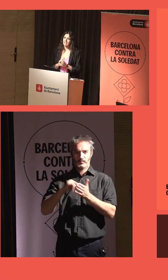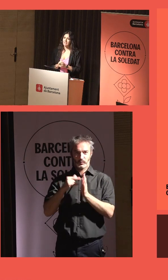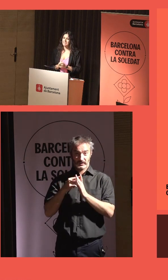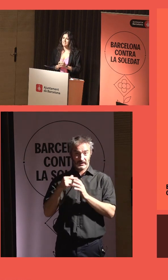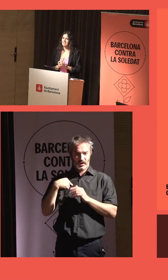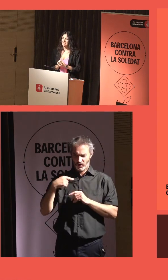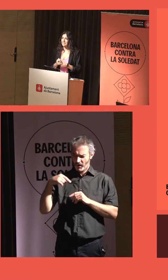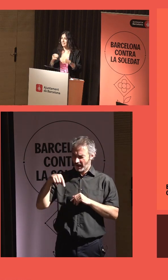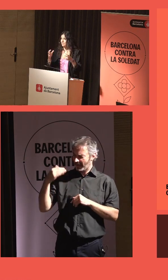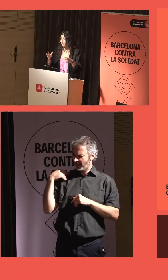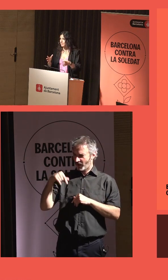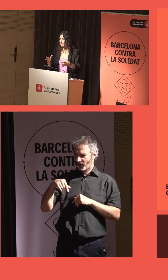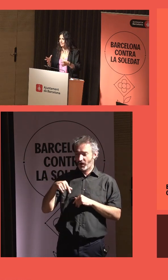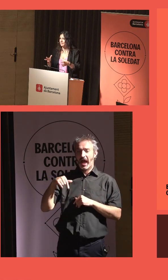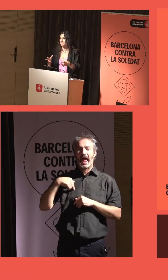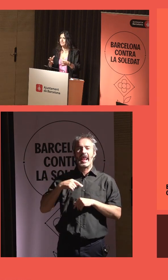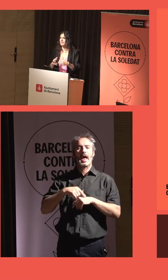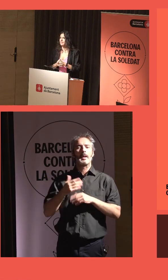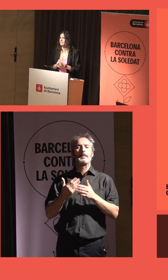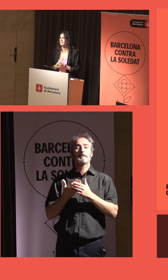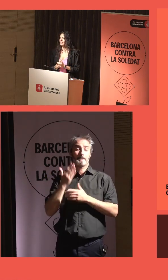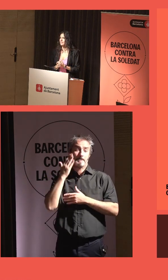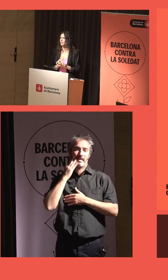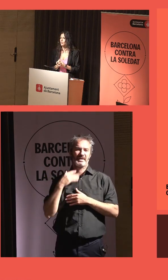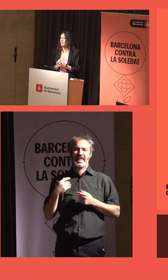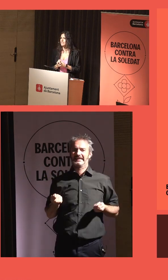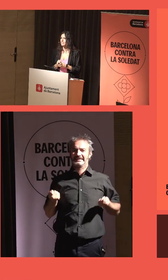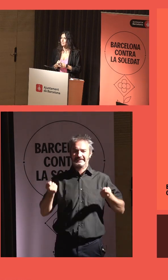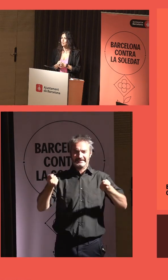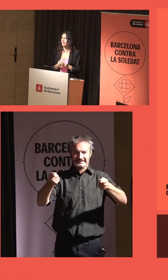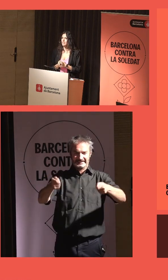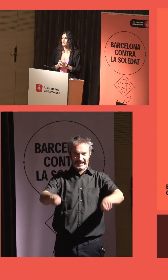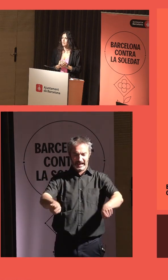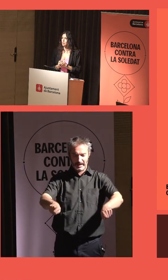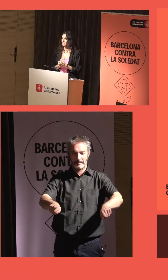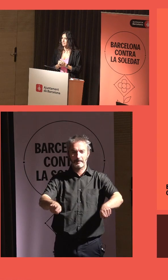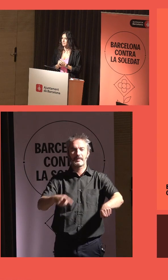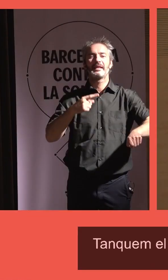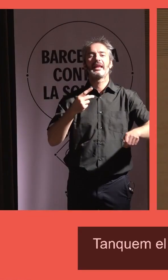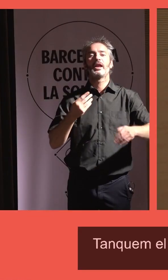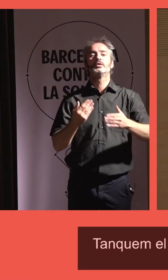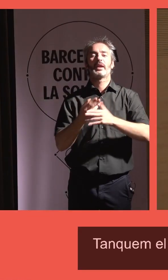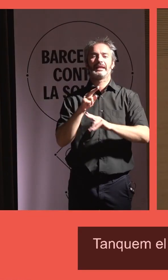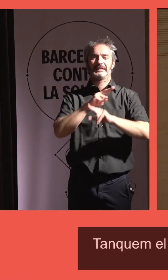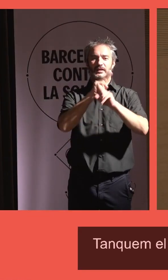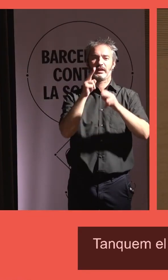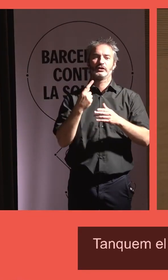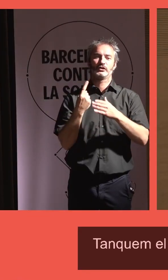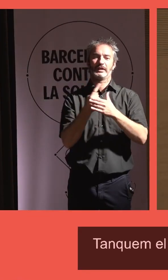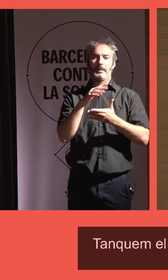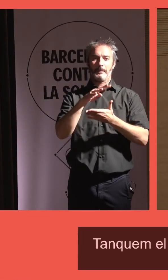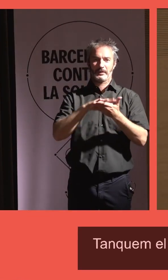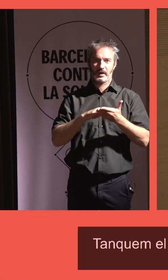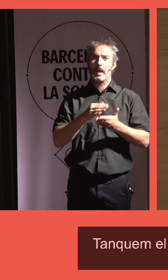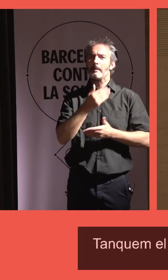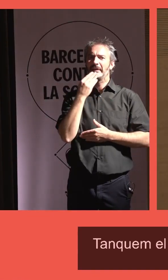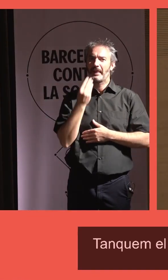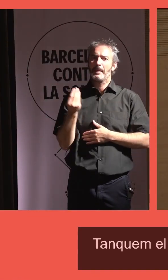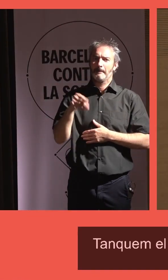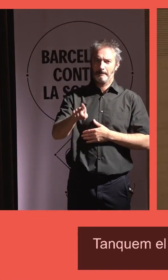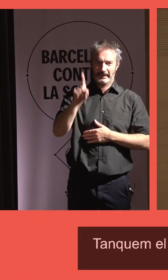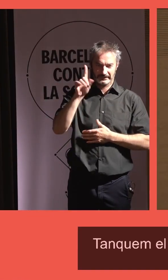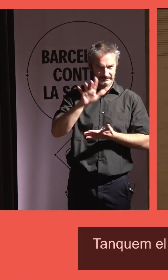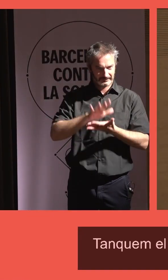sortint al llarg d'aquests dies tanquem el matí d'aquestes jornades internacionals sobre la soledat de Barcelona ens queda la tarda encara